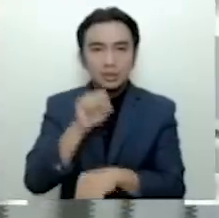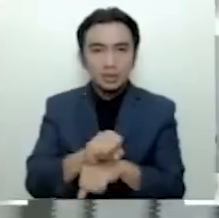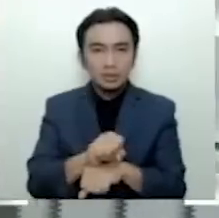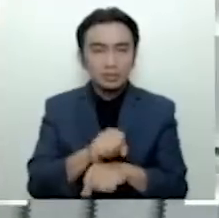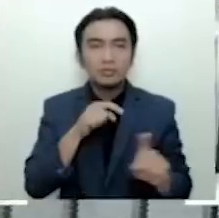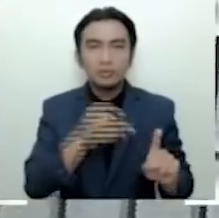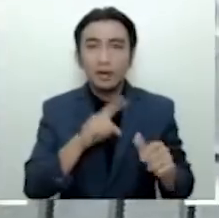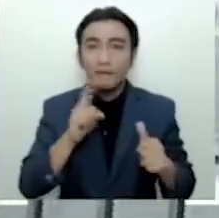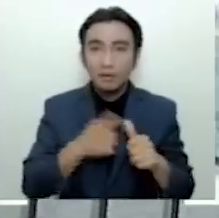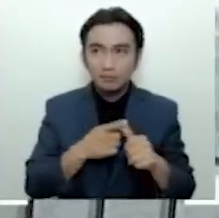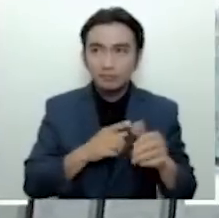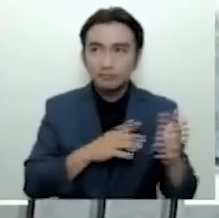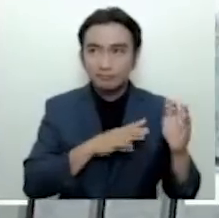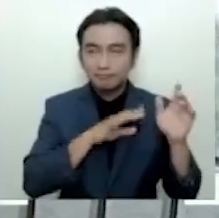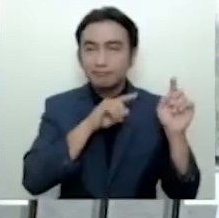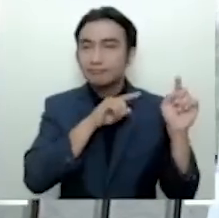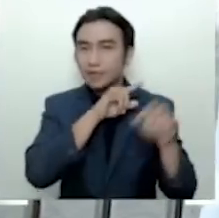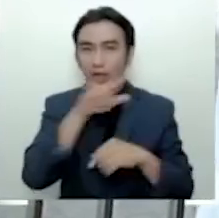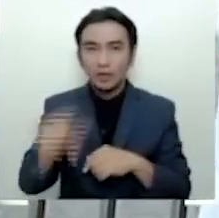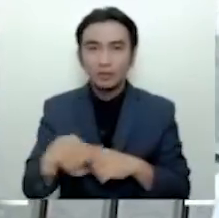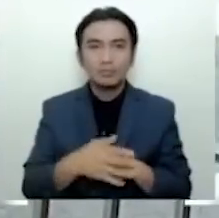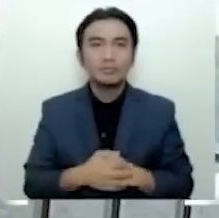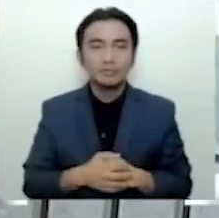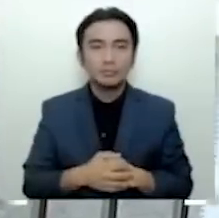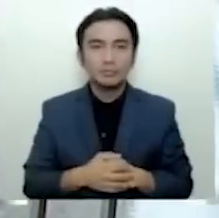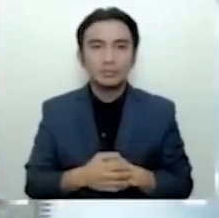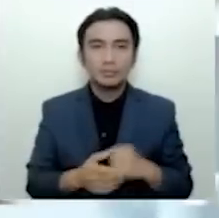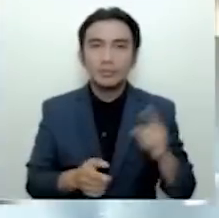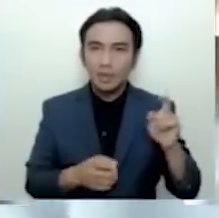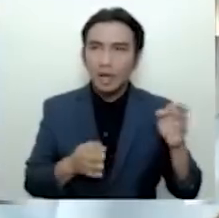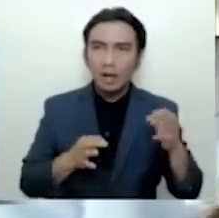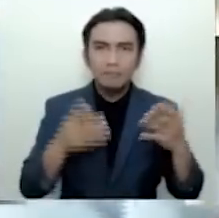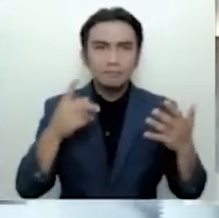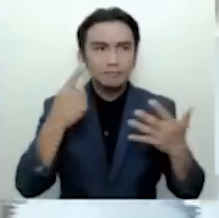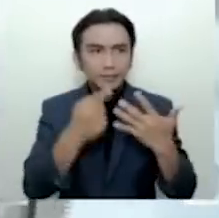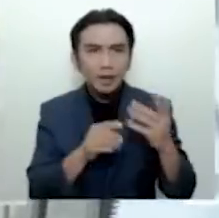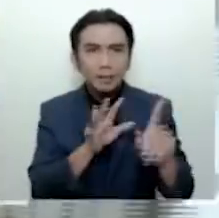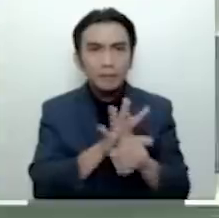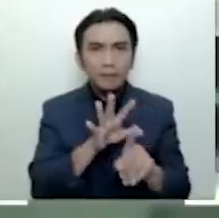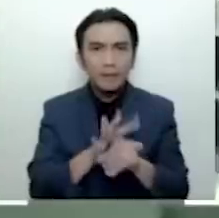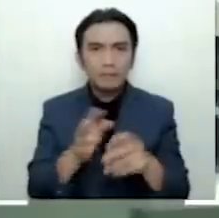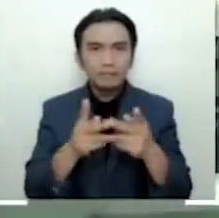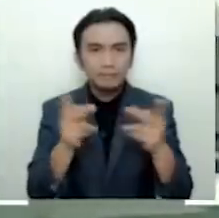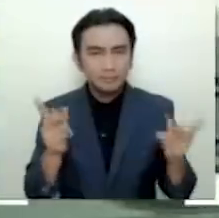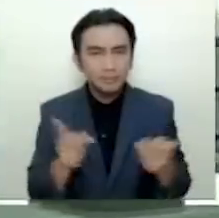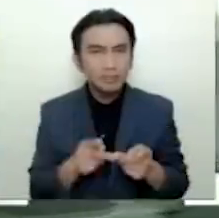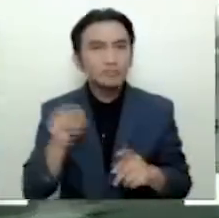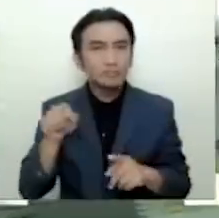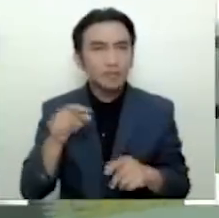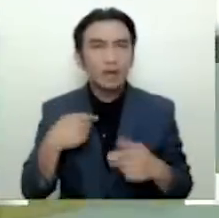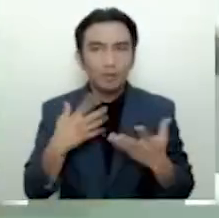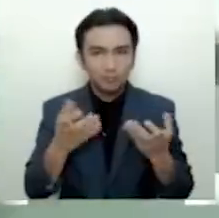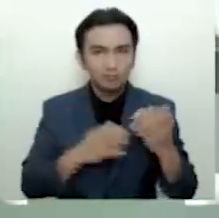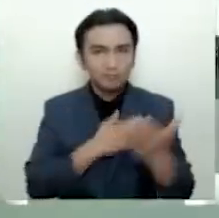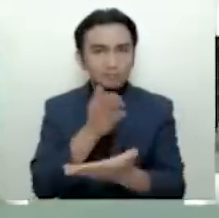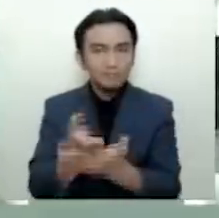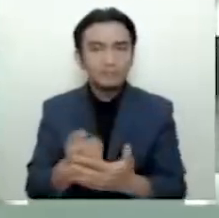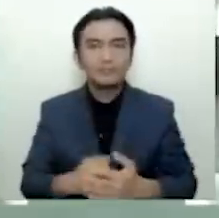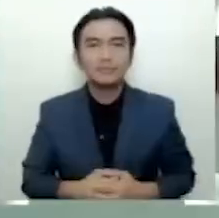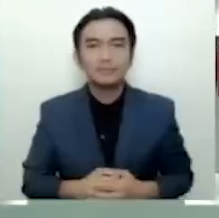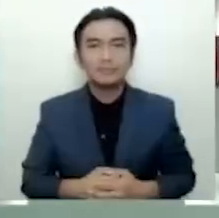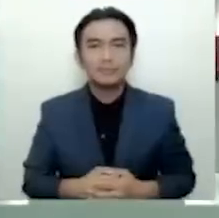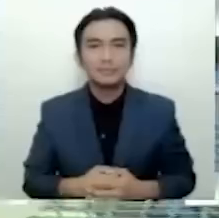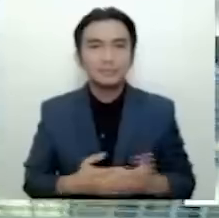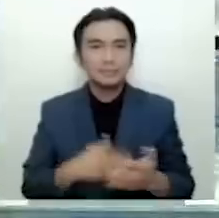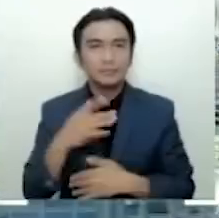Yung Gardens by the Bay, yung Universal Studios, ayun ko yung nasa itinerary. Ayon sa Manila International